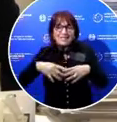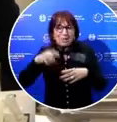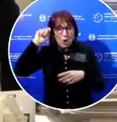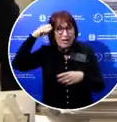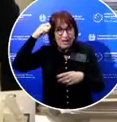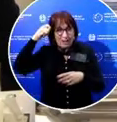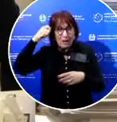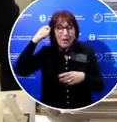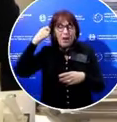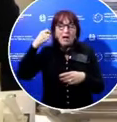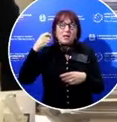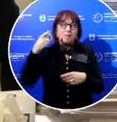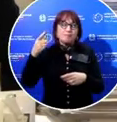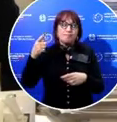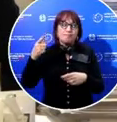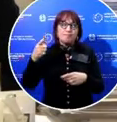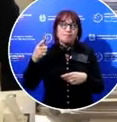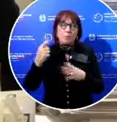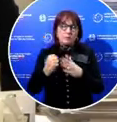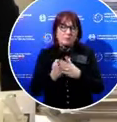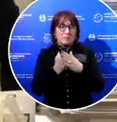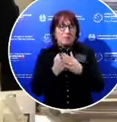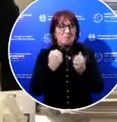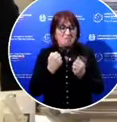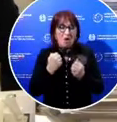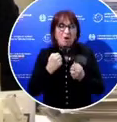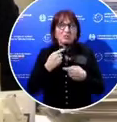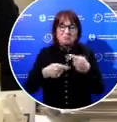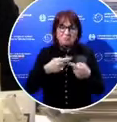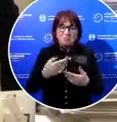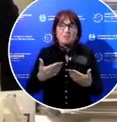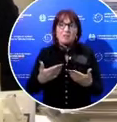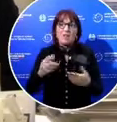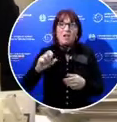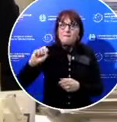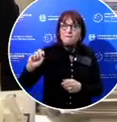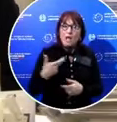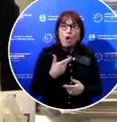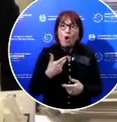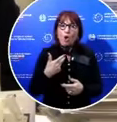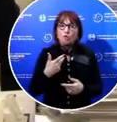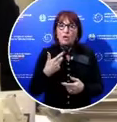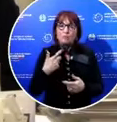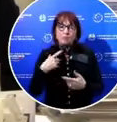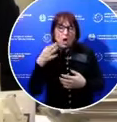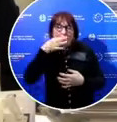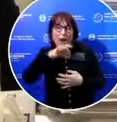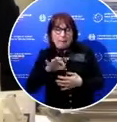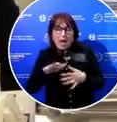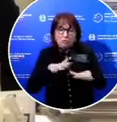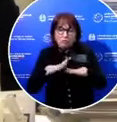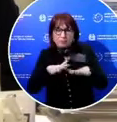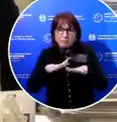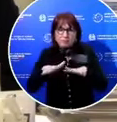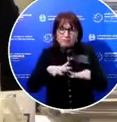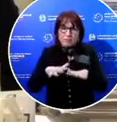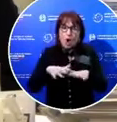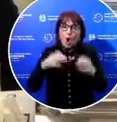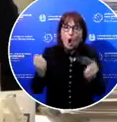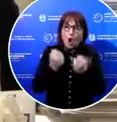una straordinaria resilienza e sono state assai rapide nell'adattare i propri assetti logistici